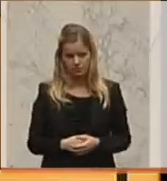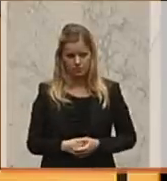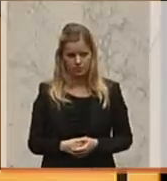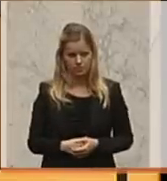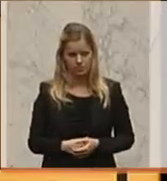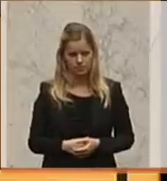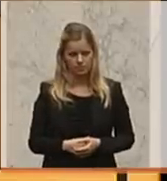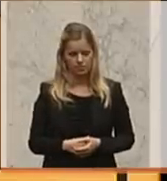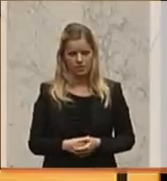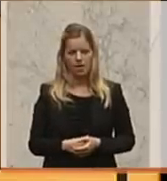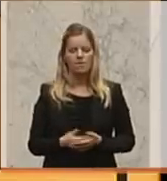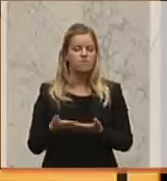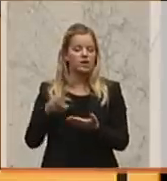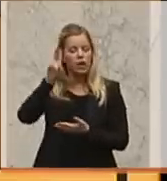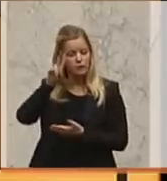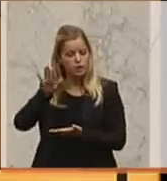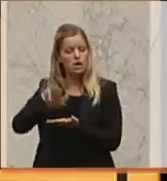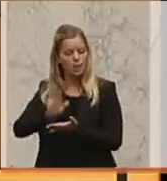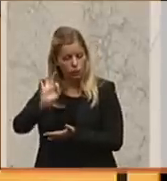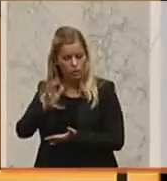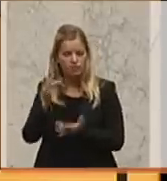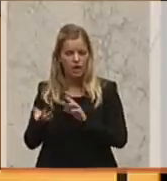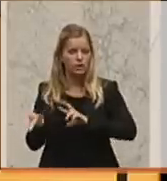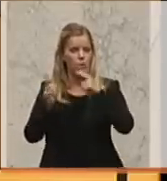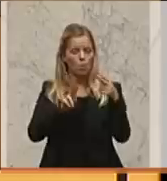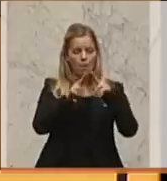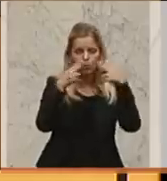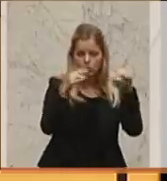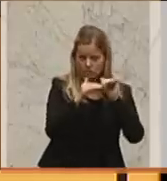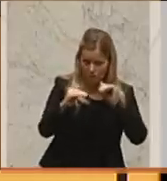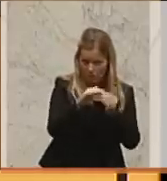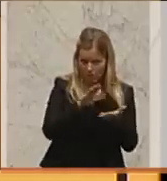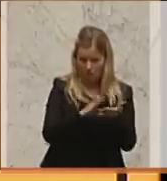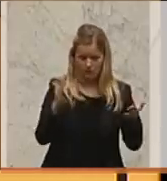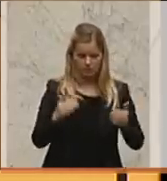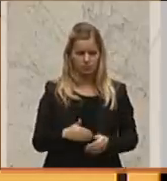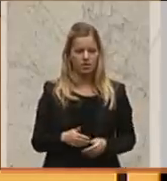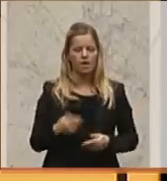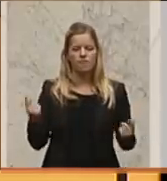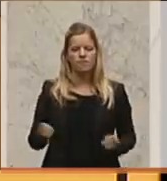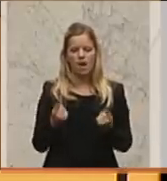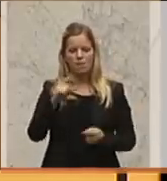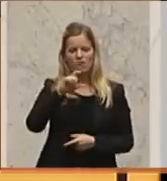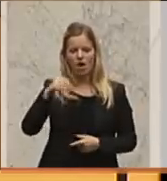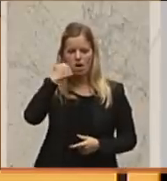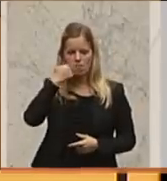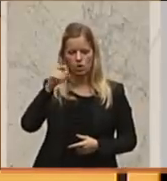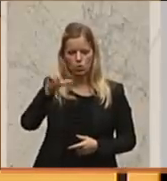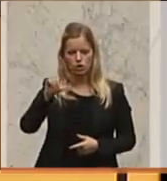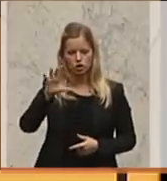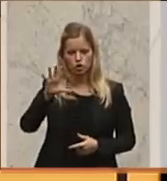auch auf Bundesebene funktionieren. Der Werbefachmann Luigi Schober hat gesagt und angesprochen auf die Kosten